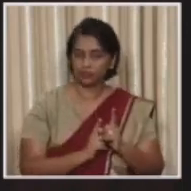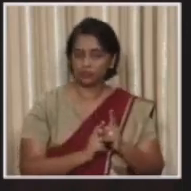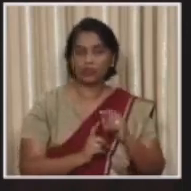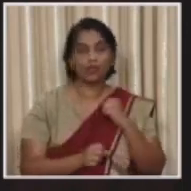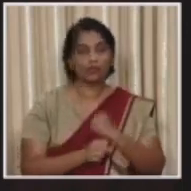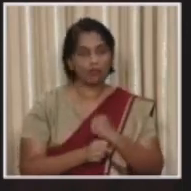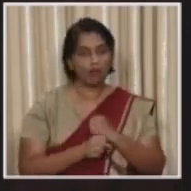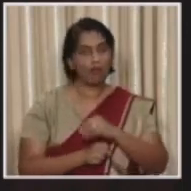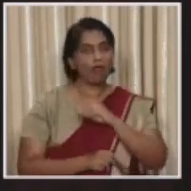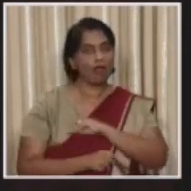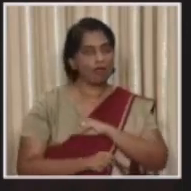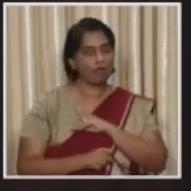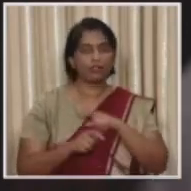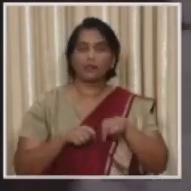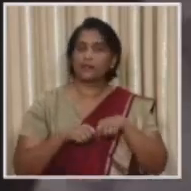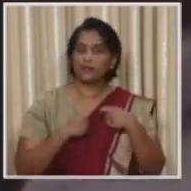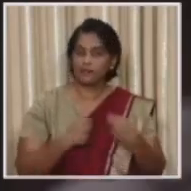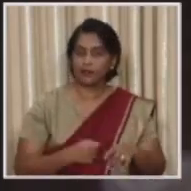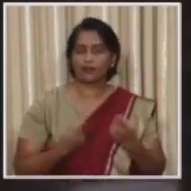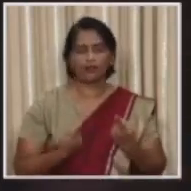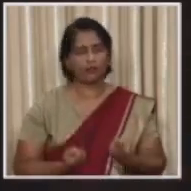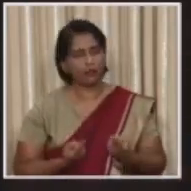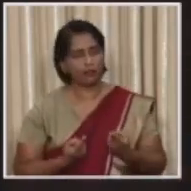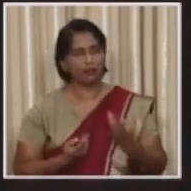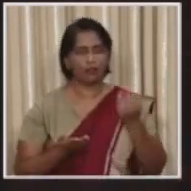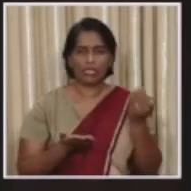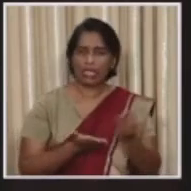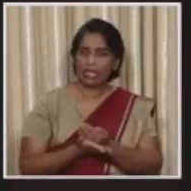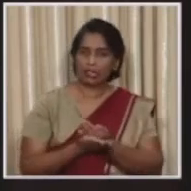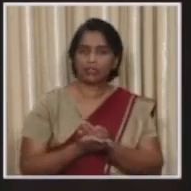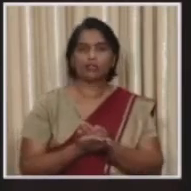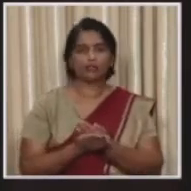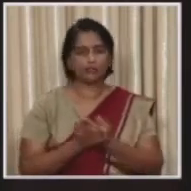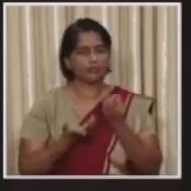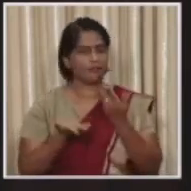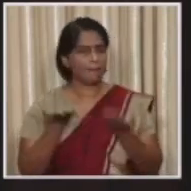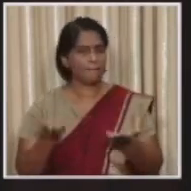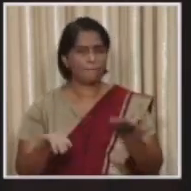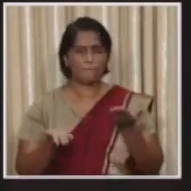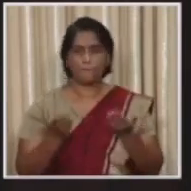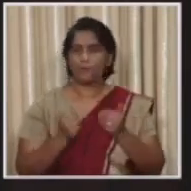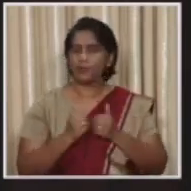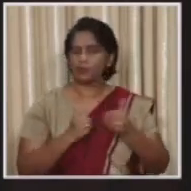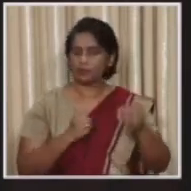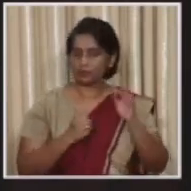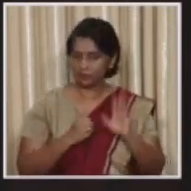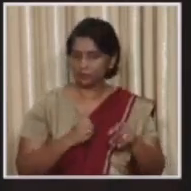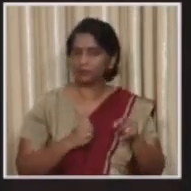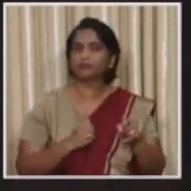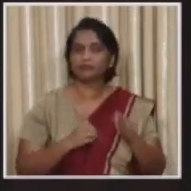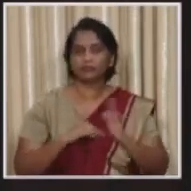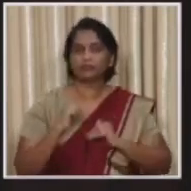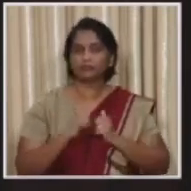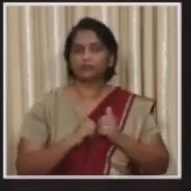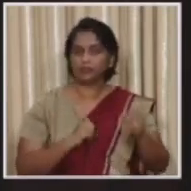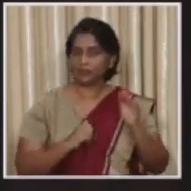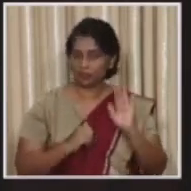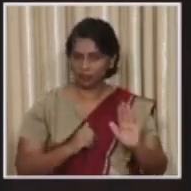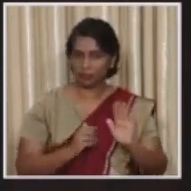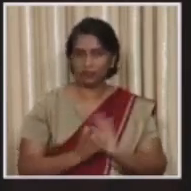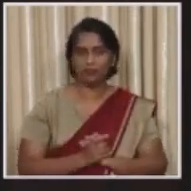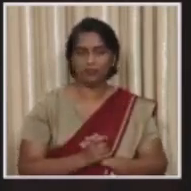රාජ්‍ය ආදායම වියදම හිගය හෝ අතිරික්තය සමතුලනය කර ගැනීම පිළිබඳව කටයුතු කරනවා ඇති.